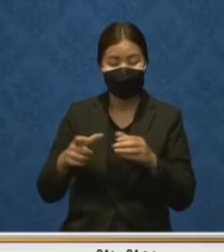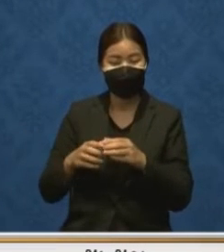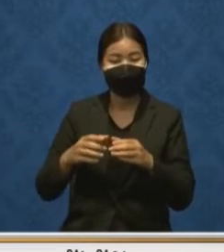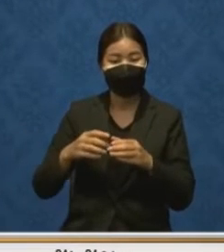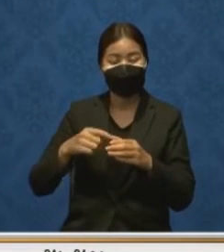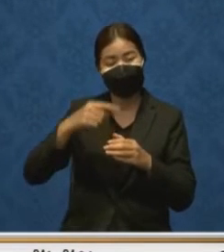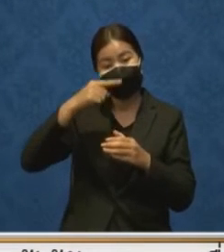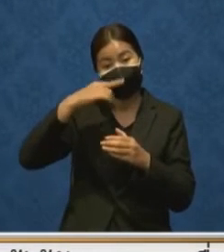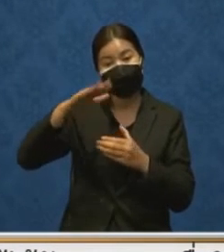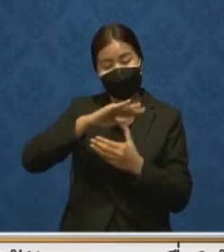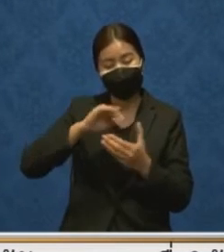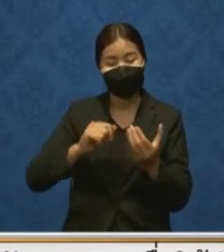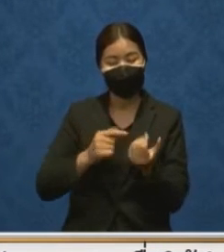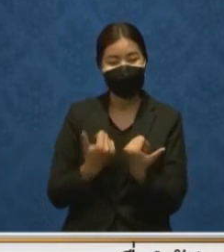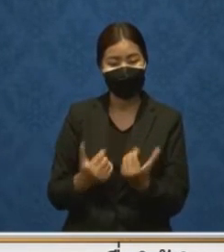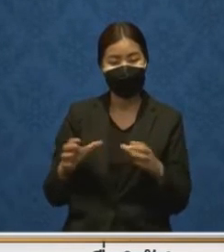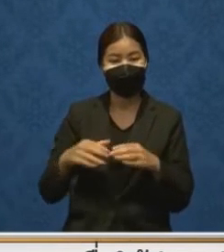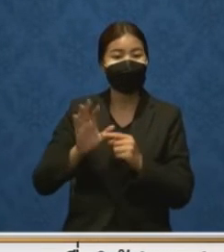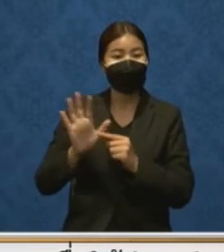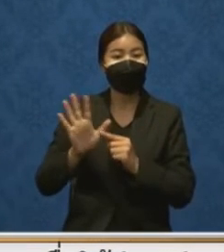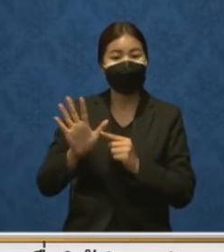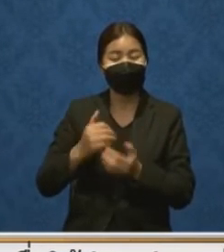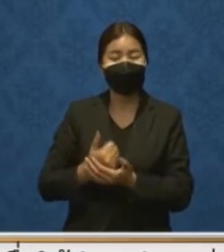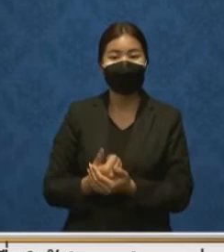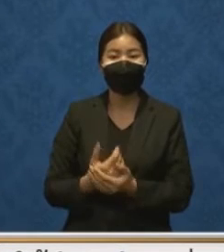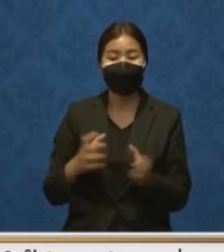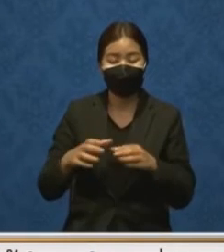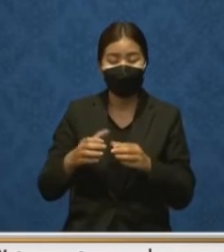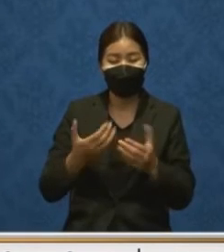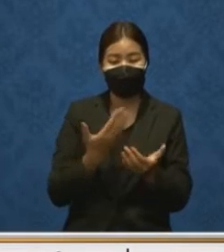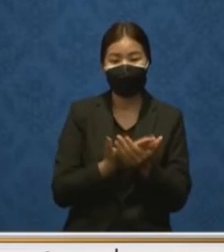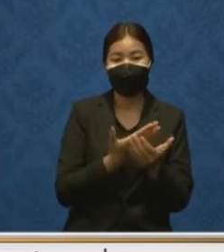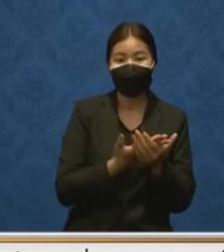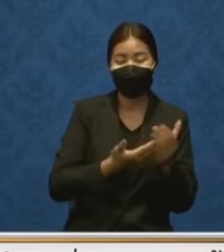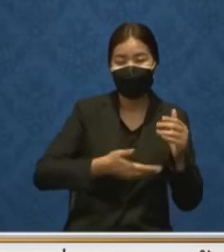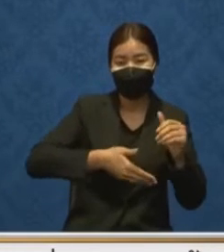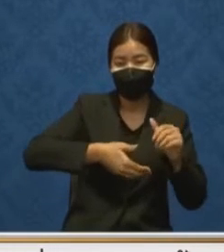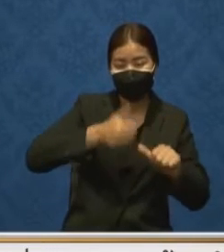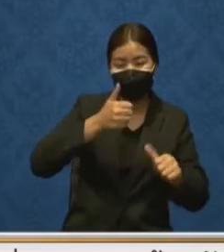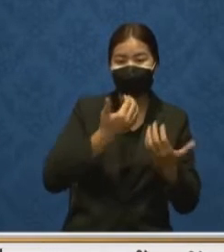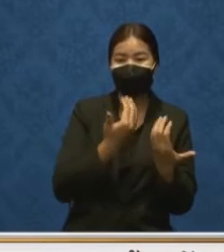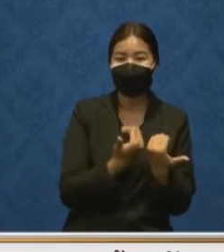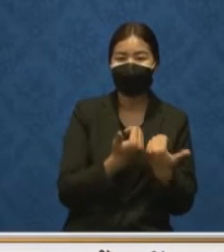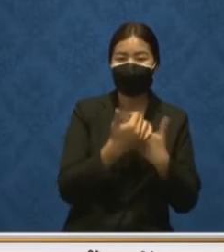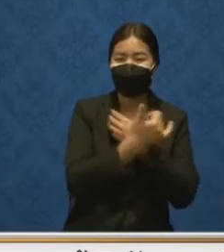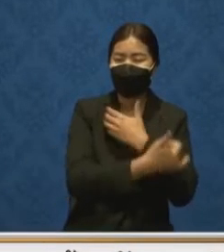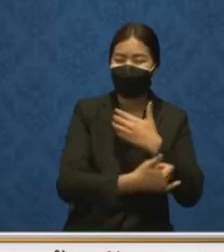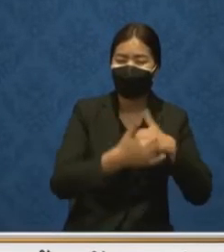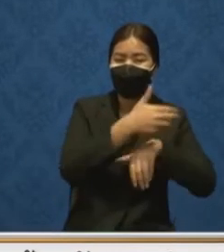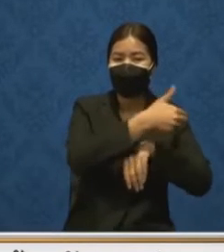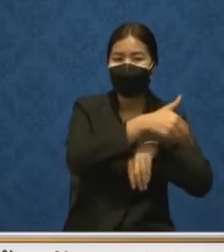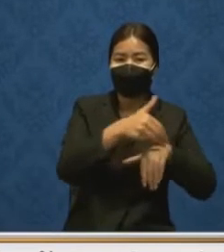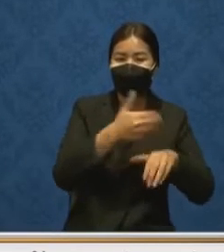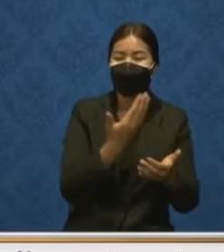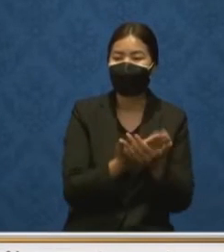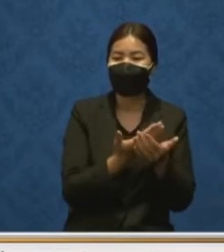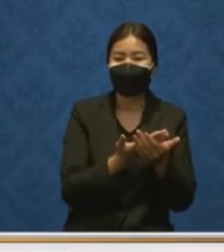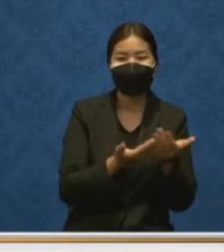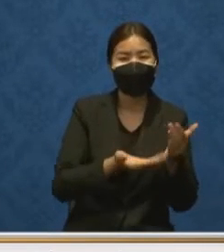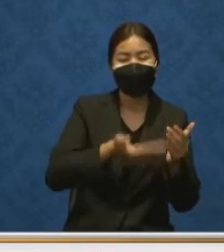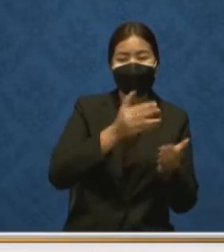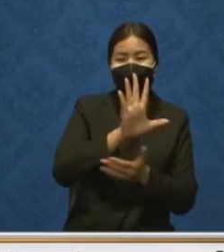อยู่ในกล่มนี้กลุ่มที่เงิเฟอรสูงๆ เนี่เช่นเวเนซูเวลา เฟอร์ 500%